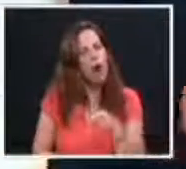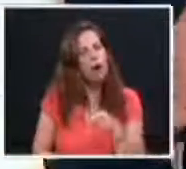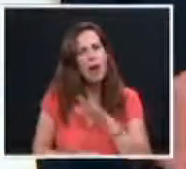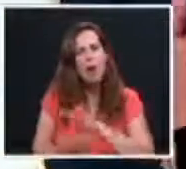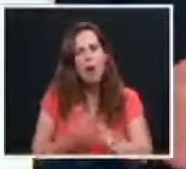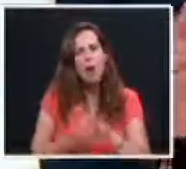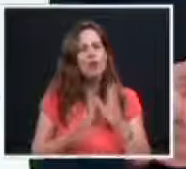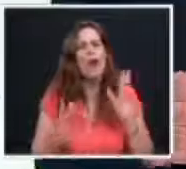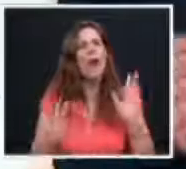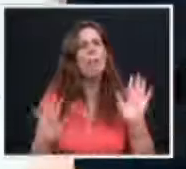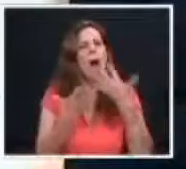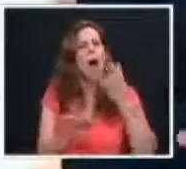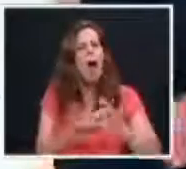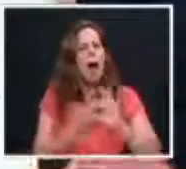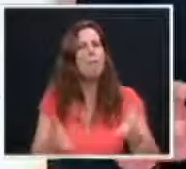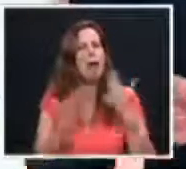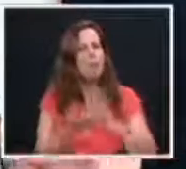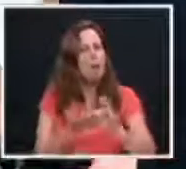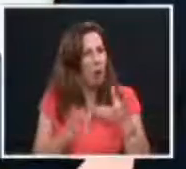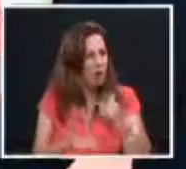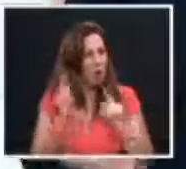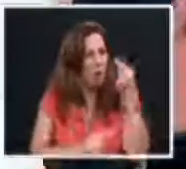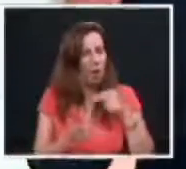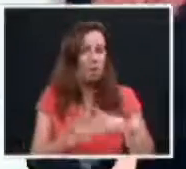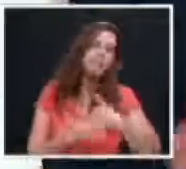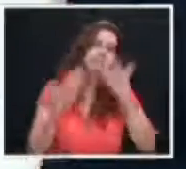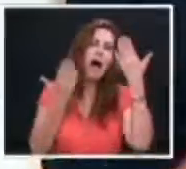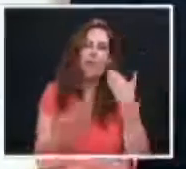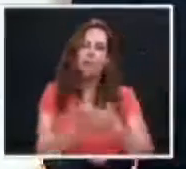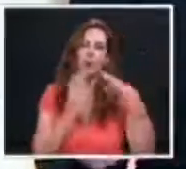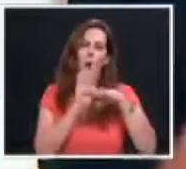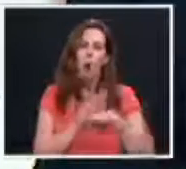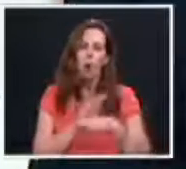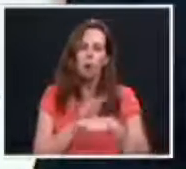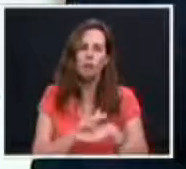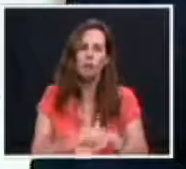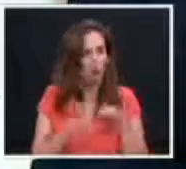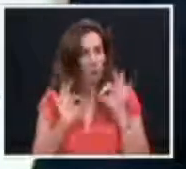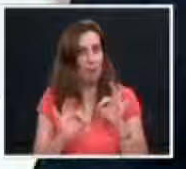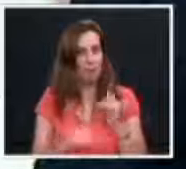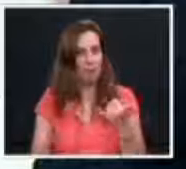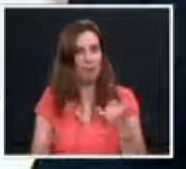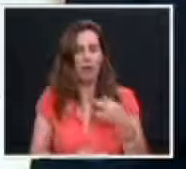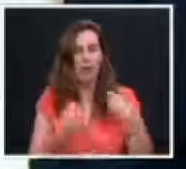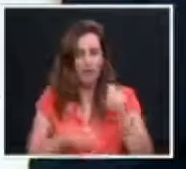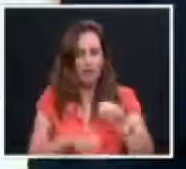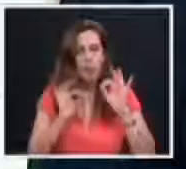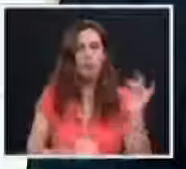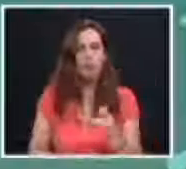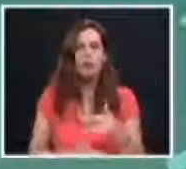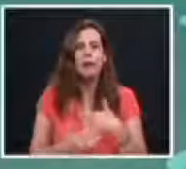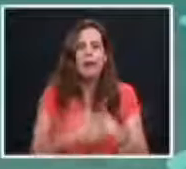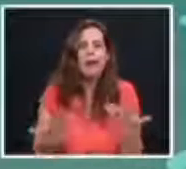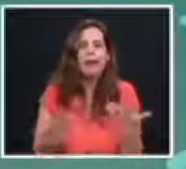שפשוט היד שלהם קלה על ההדק או על העת או על המקלדת להוציא הצעות חוק? בהחלט, שמע, לח"כים בעיקר באופוזיציה אין